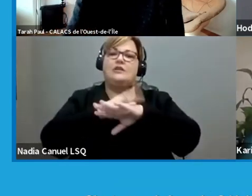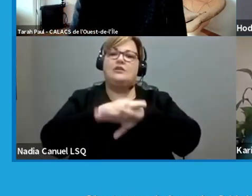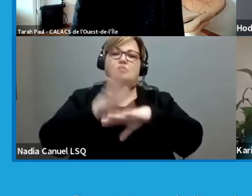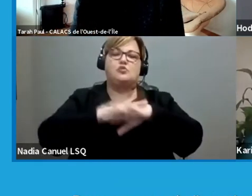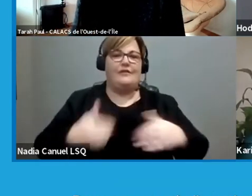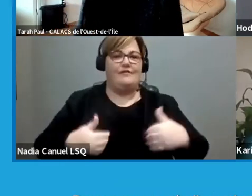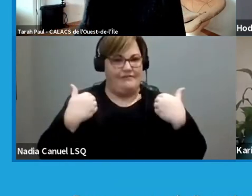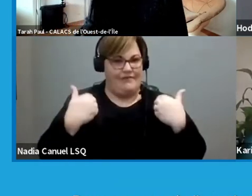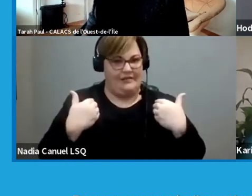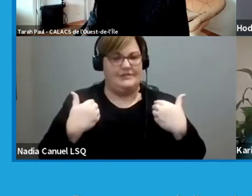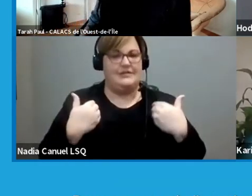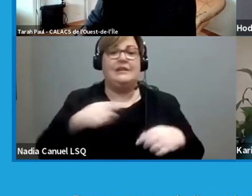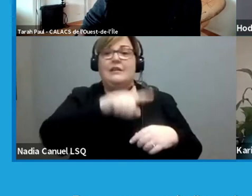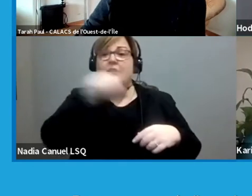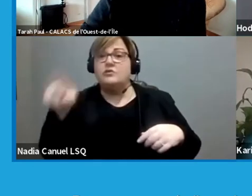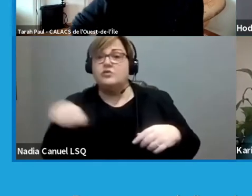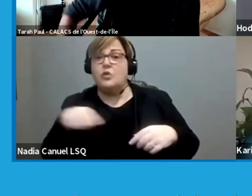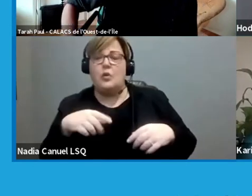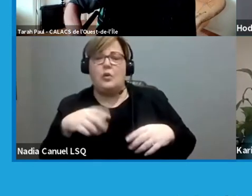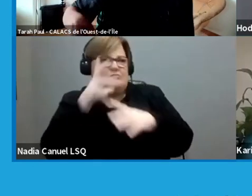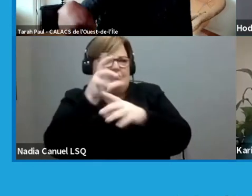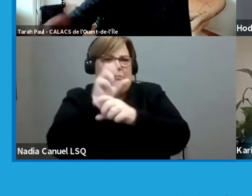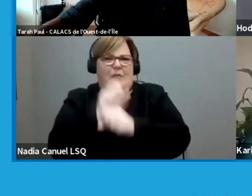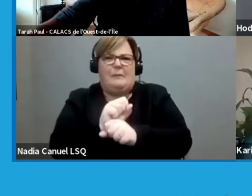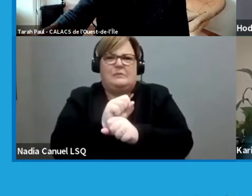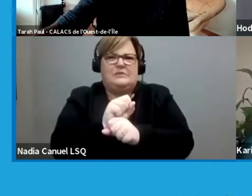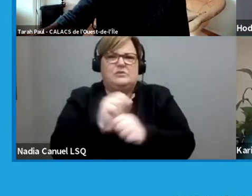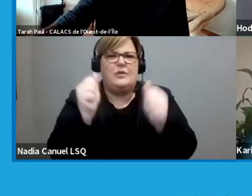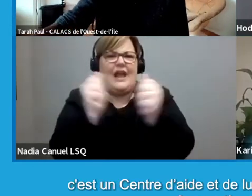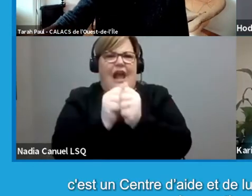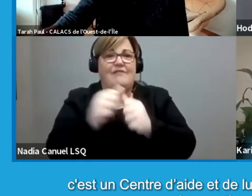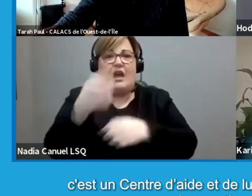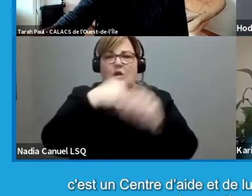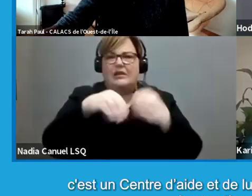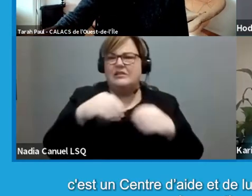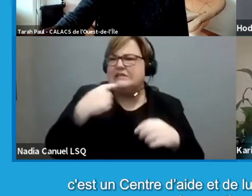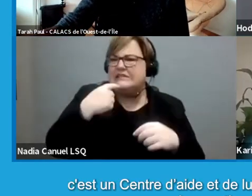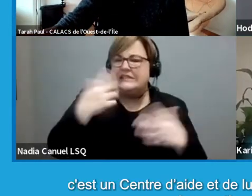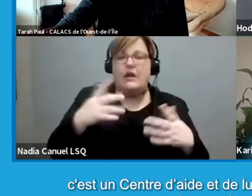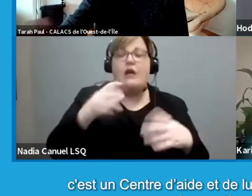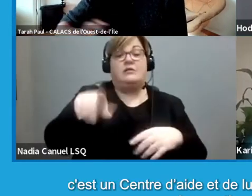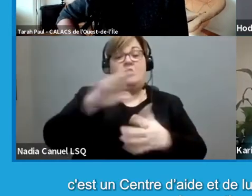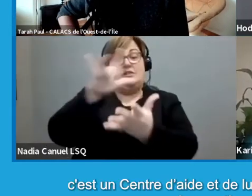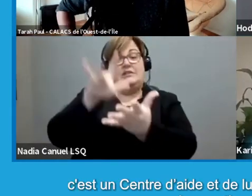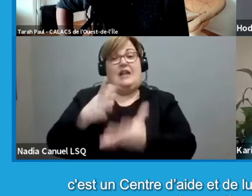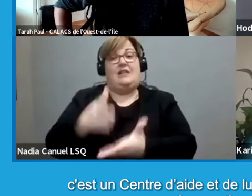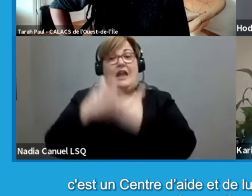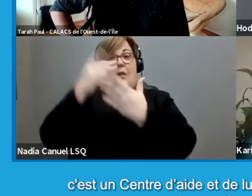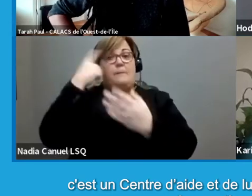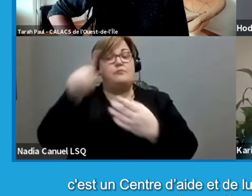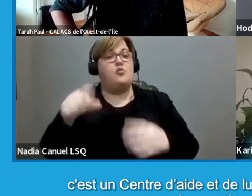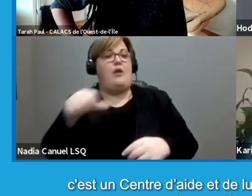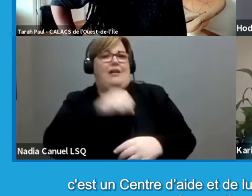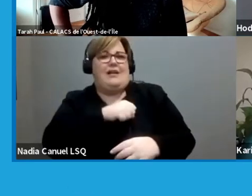de l'Île. Donc, pour ceux et celles qui ne sont pas familiers ou familières avec cet organisme, c'est un centre d'aide et de lutte contre les agressions